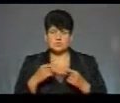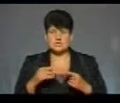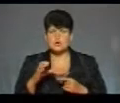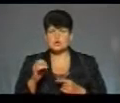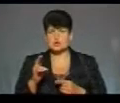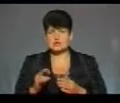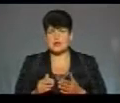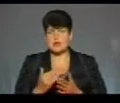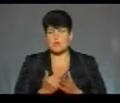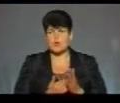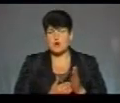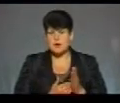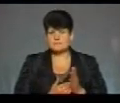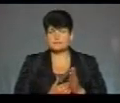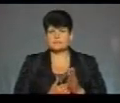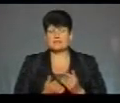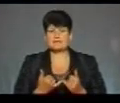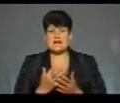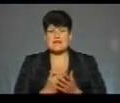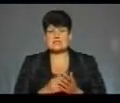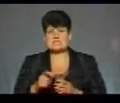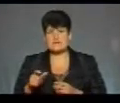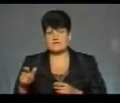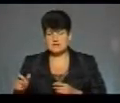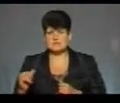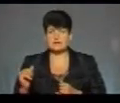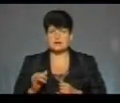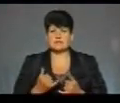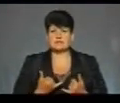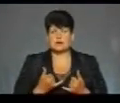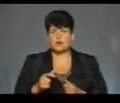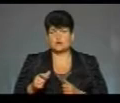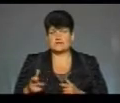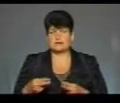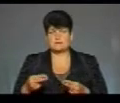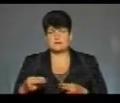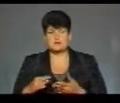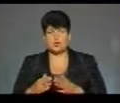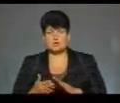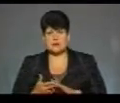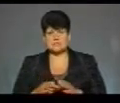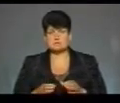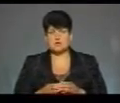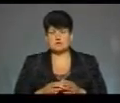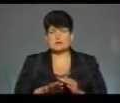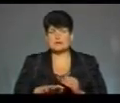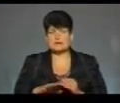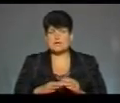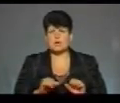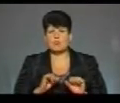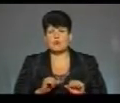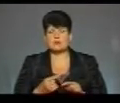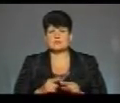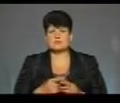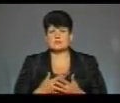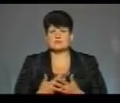соціальних програм, наприклад, для резервістів і для людей, які підписують контракти з бригадою територіальної оборони. Це,